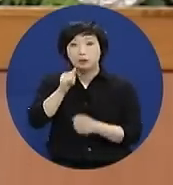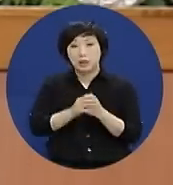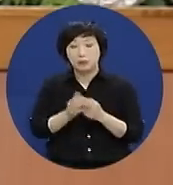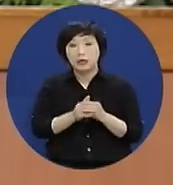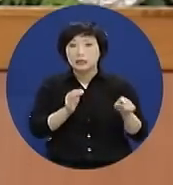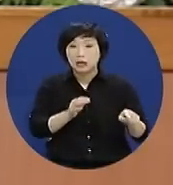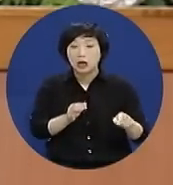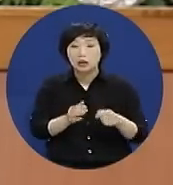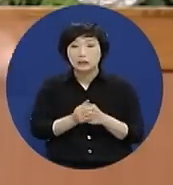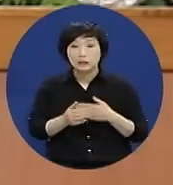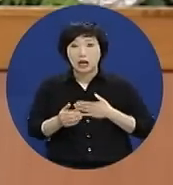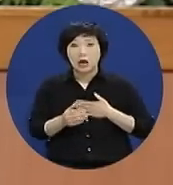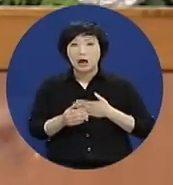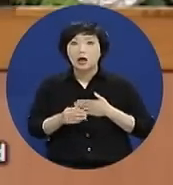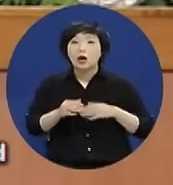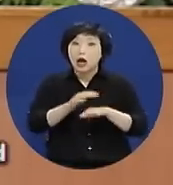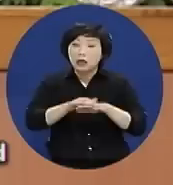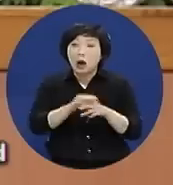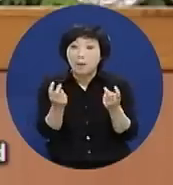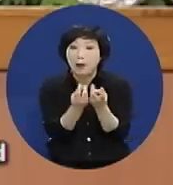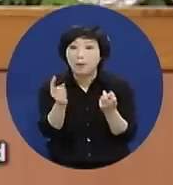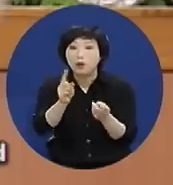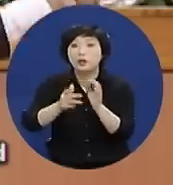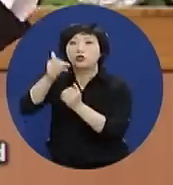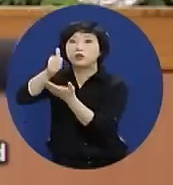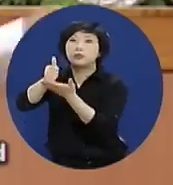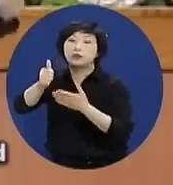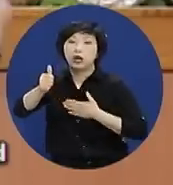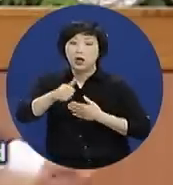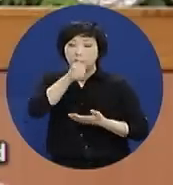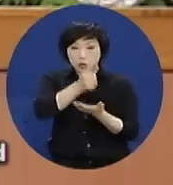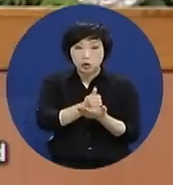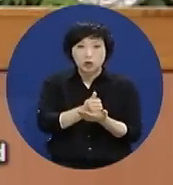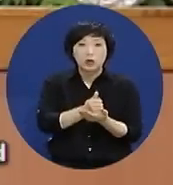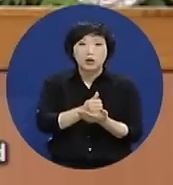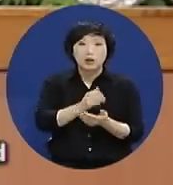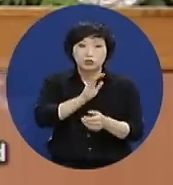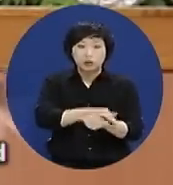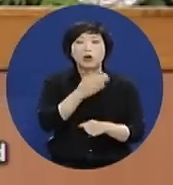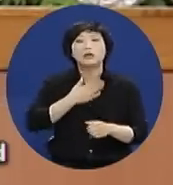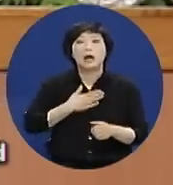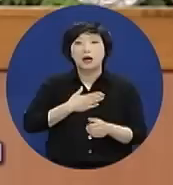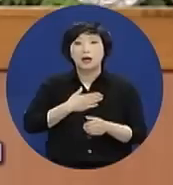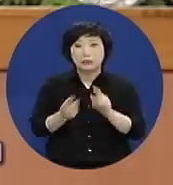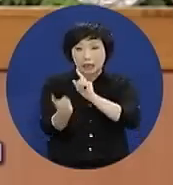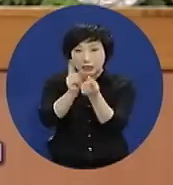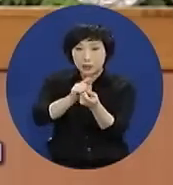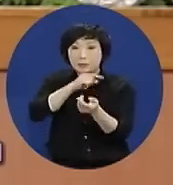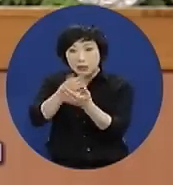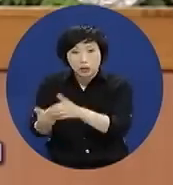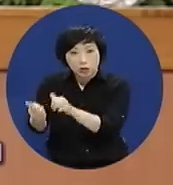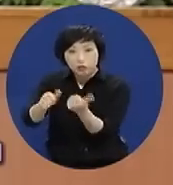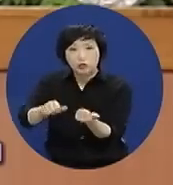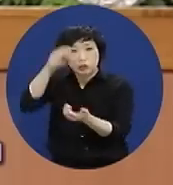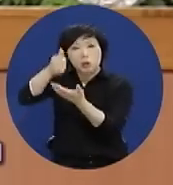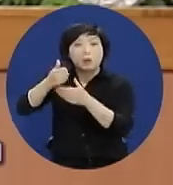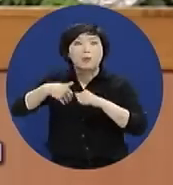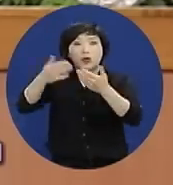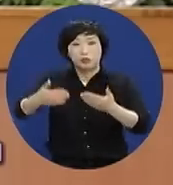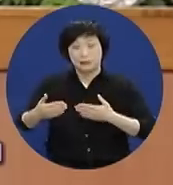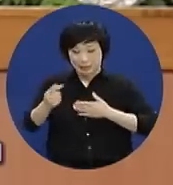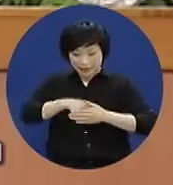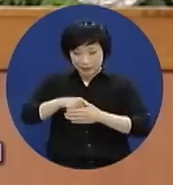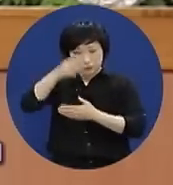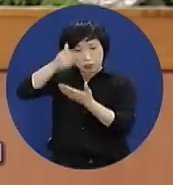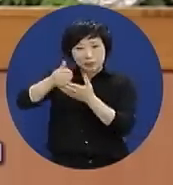どうやって解決されることができるでしょうかイエスキリストが私たちの罪とその故に代わりに血を流して死なれて